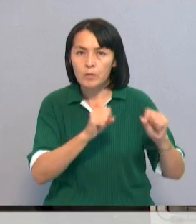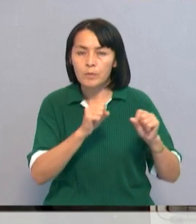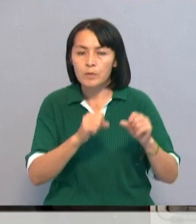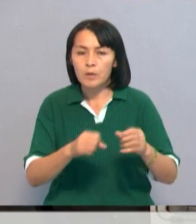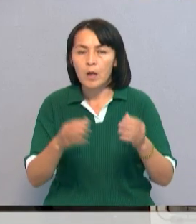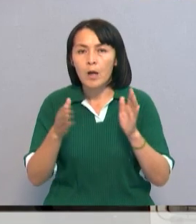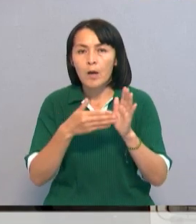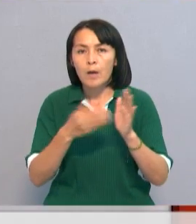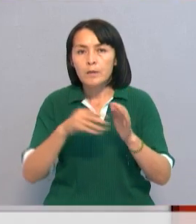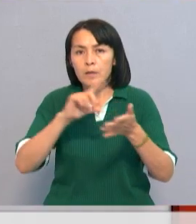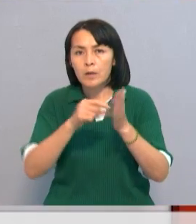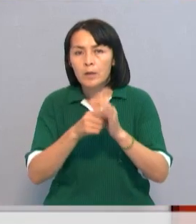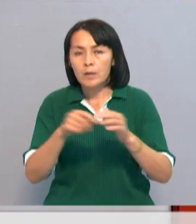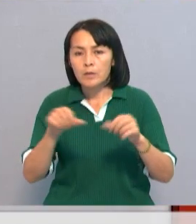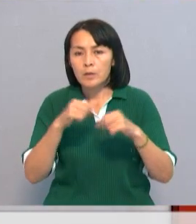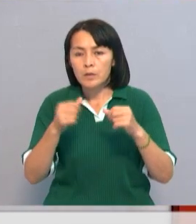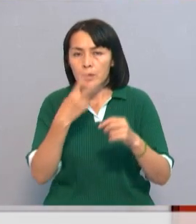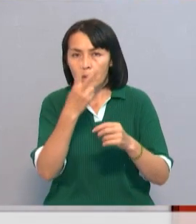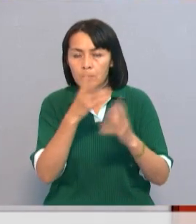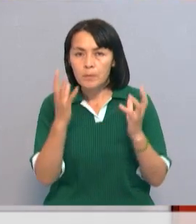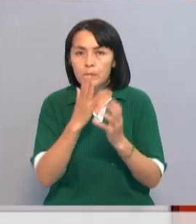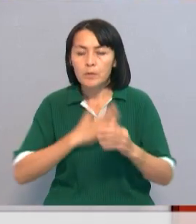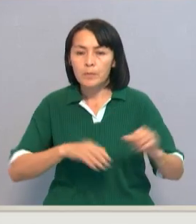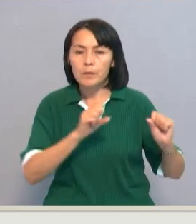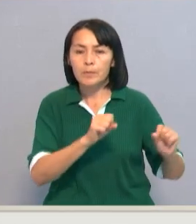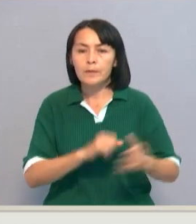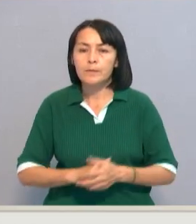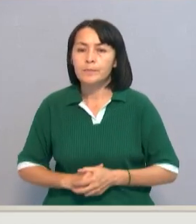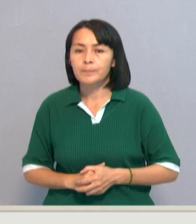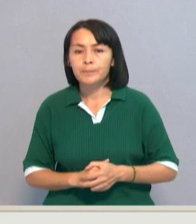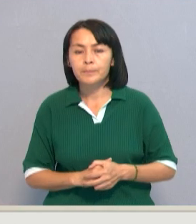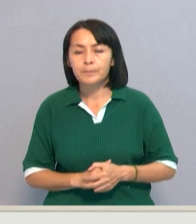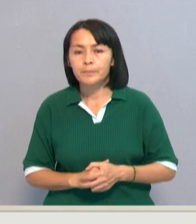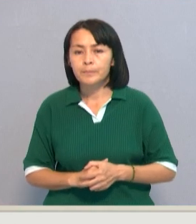было бы пригласить поквартирных инспекторов и позаботиться о безопасности.